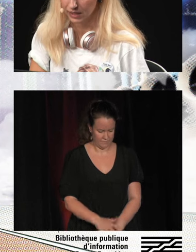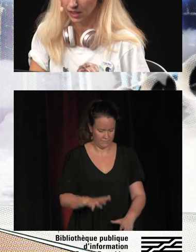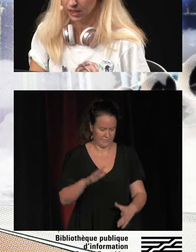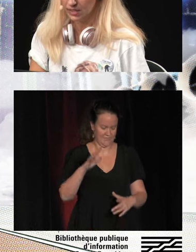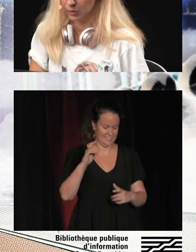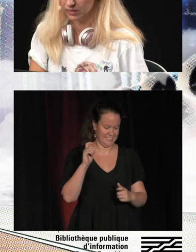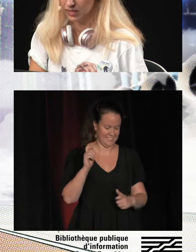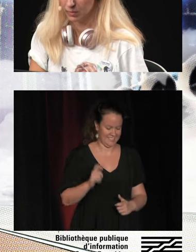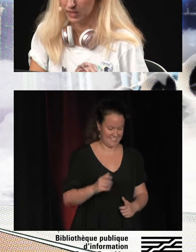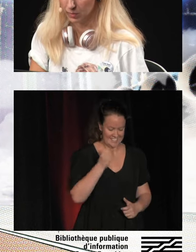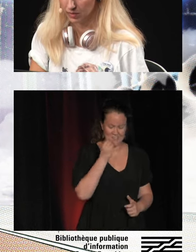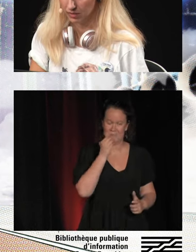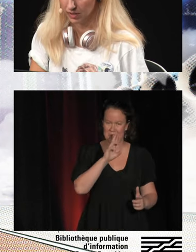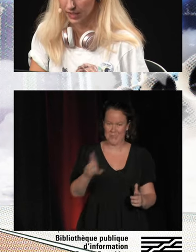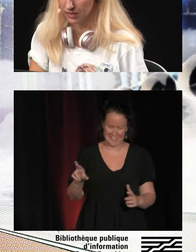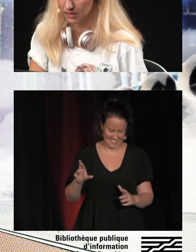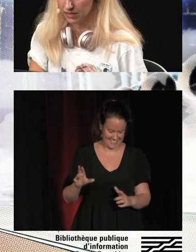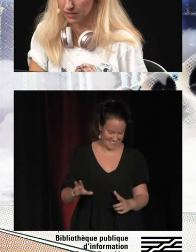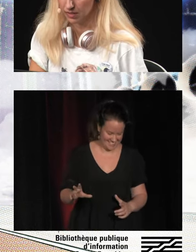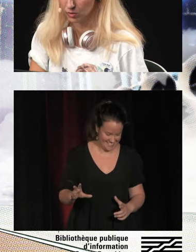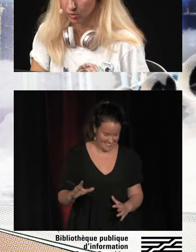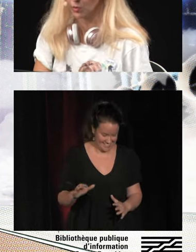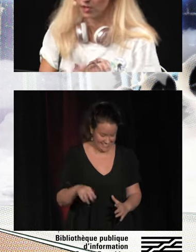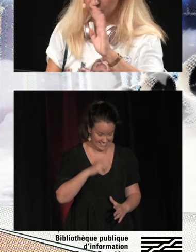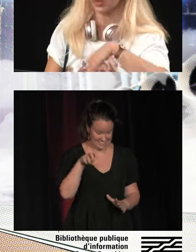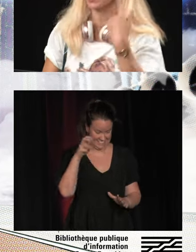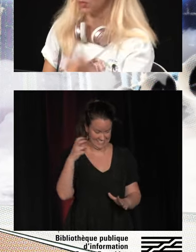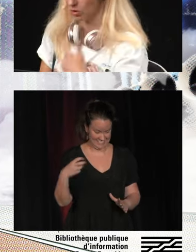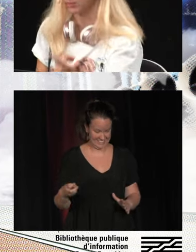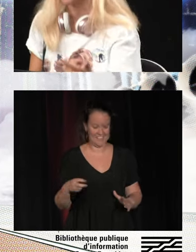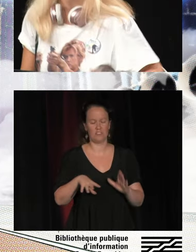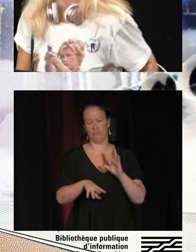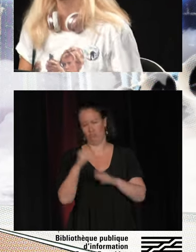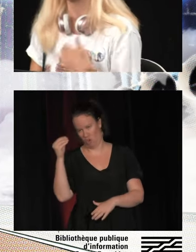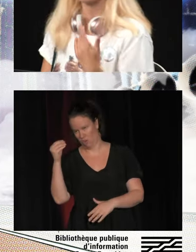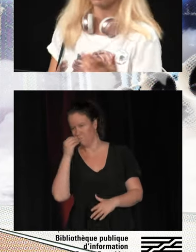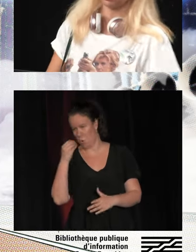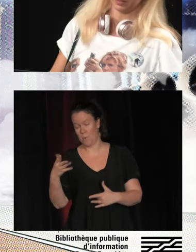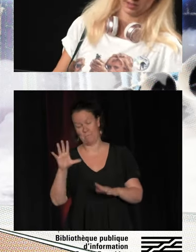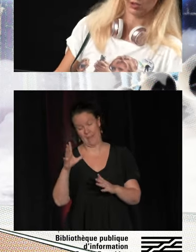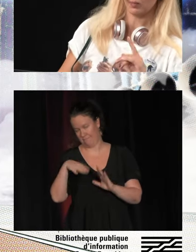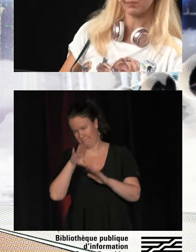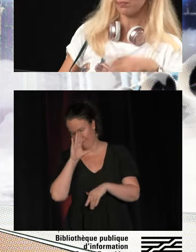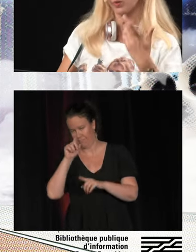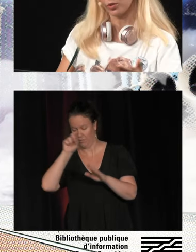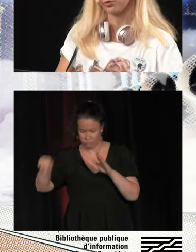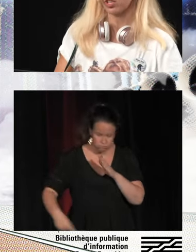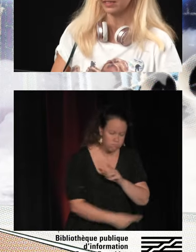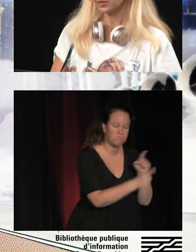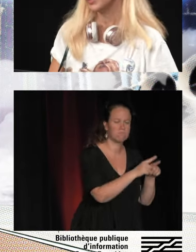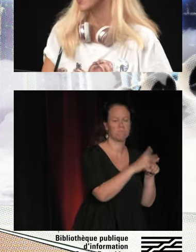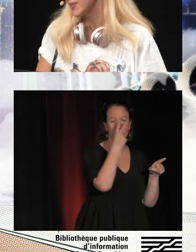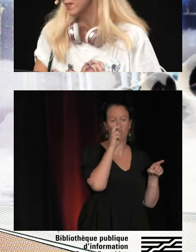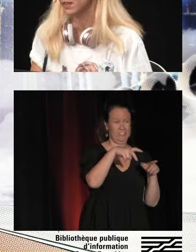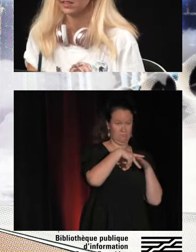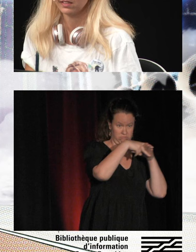Ah, c'est bon. Et donc on prend la sortie, on recommence le niveau, on prend la plume. Non, pas la plume, mais on prend le Yoshi.